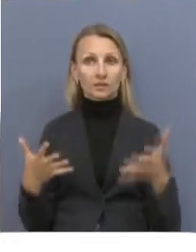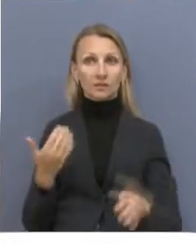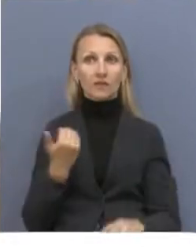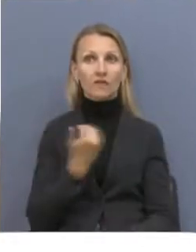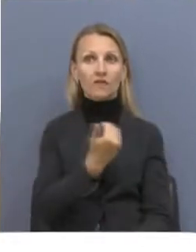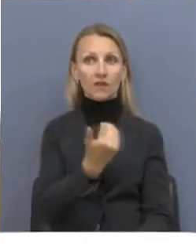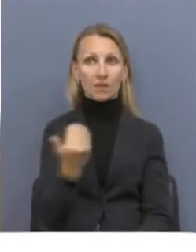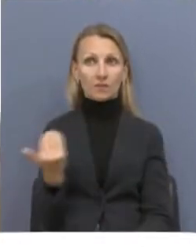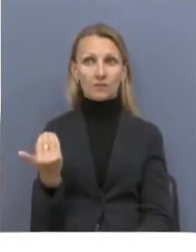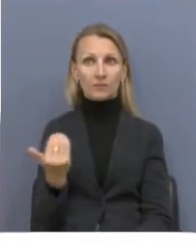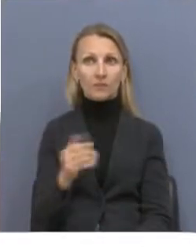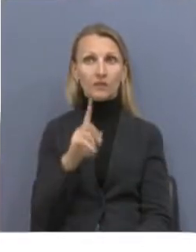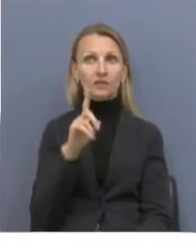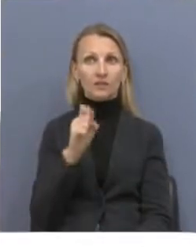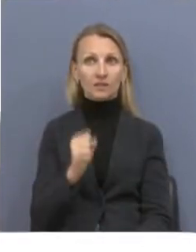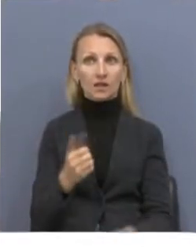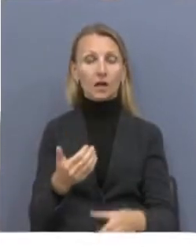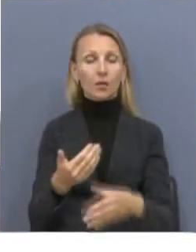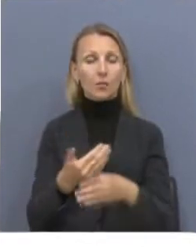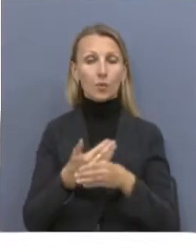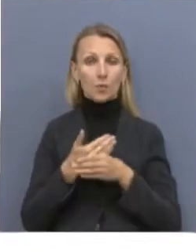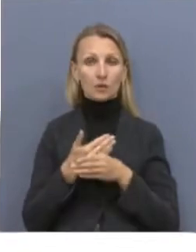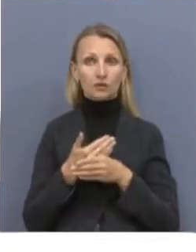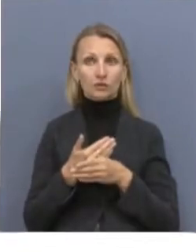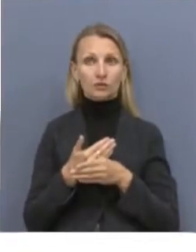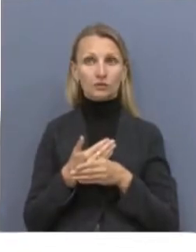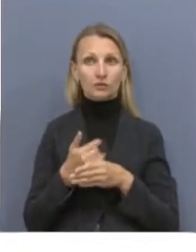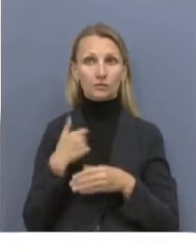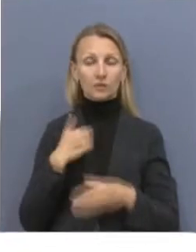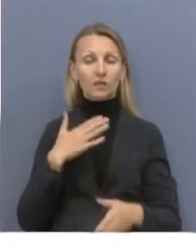вам за помощь. Мы очень рады. Большое спасибо вам.